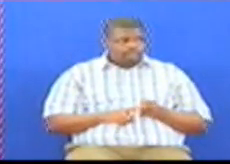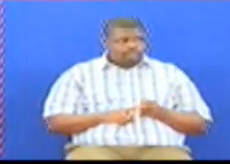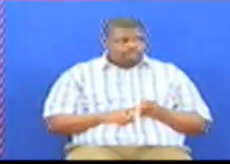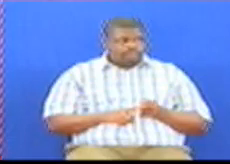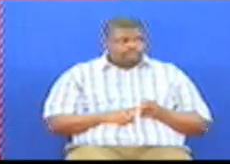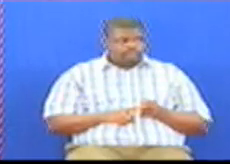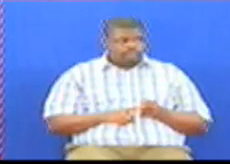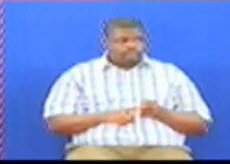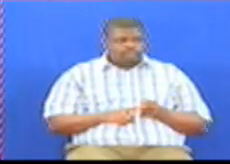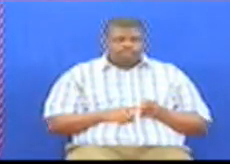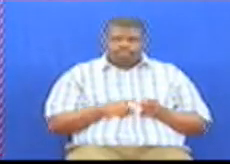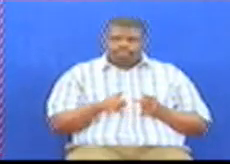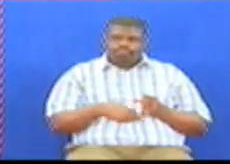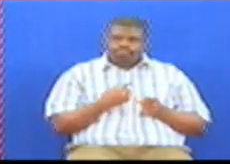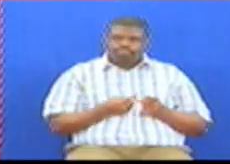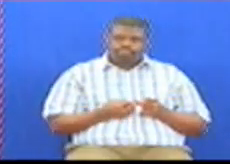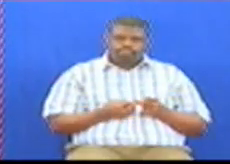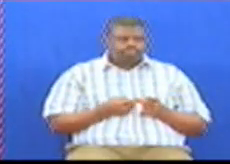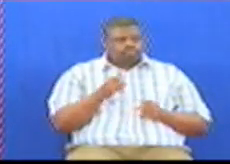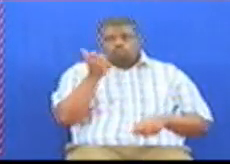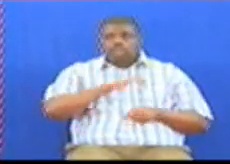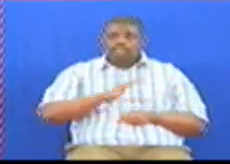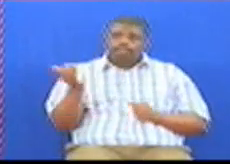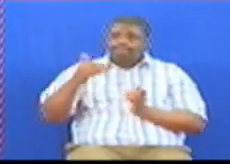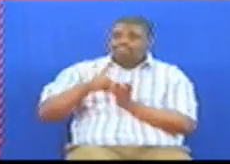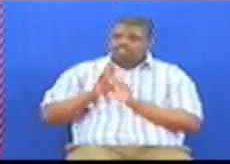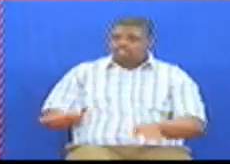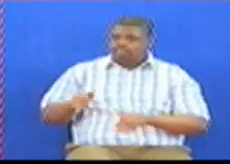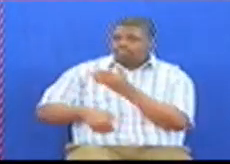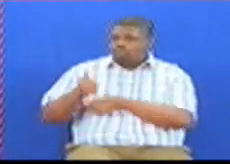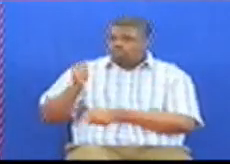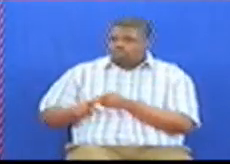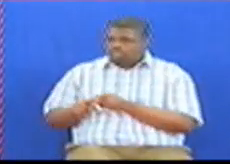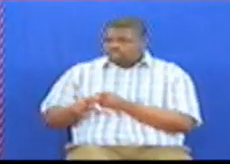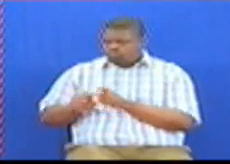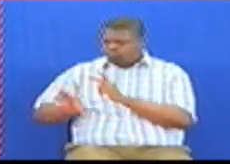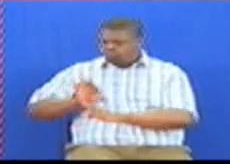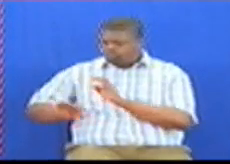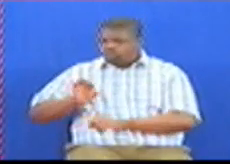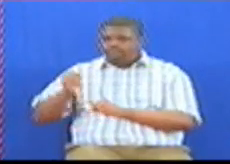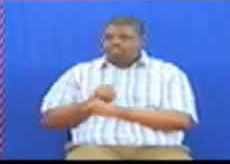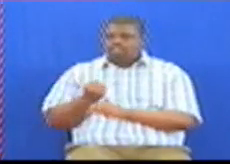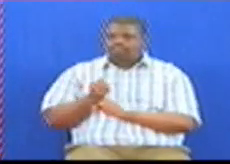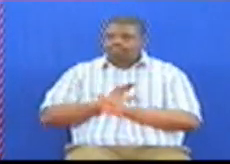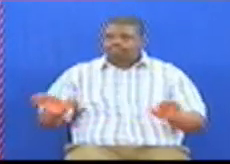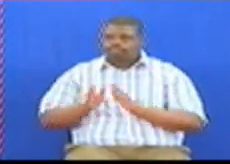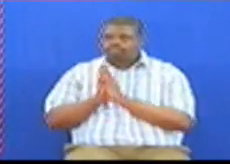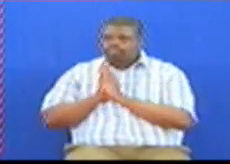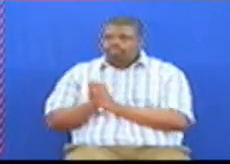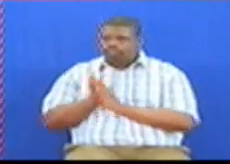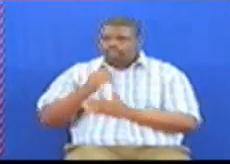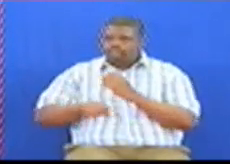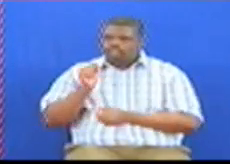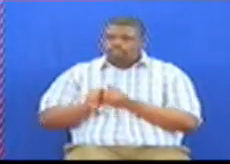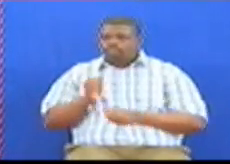Alishapitisha kwamba ijengwe kiwango cha lami. Na wataalamu walishafika na upembuzi yakinifu ulishafanyika. Namshukuru sana kwenye hilo,